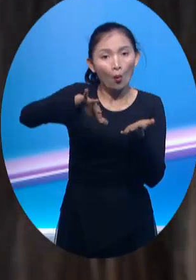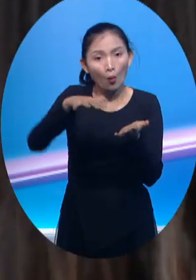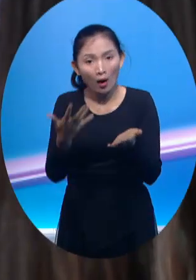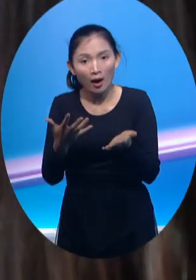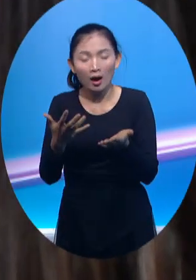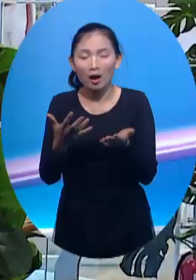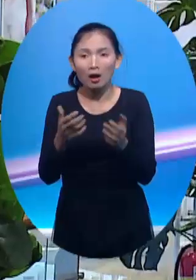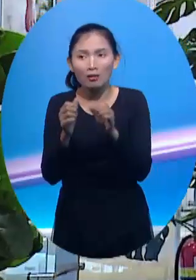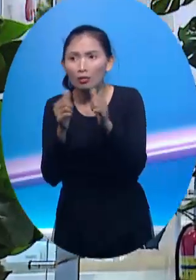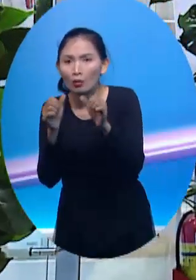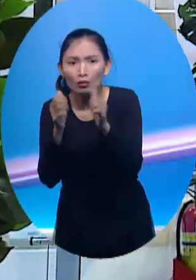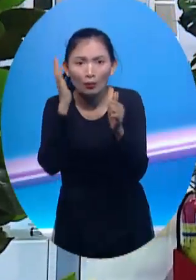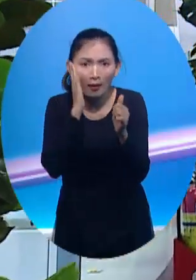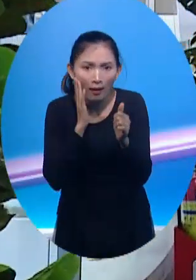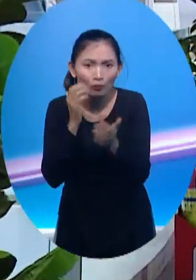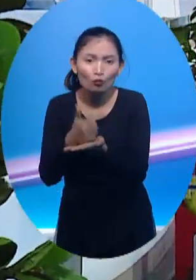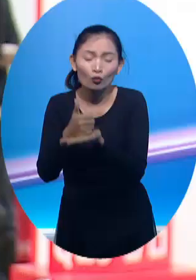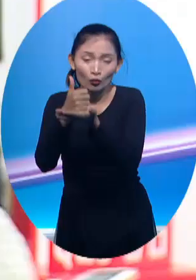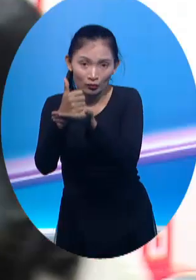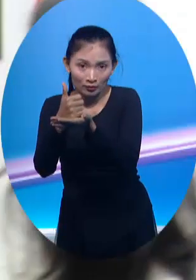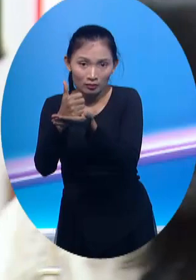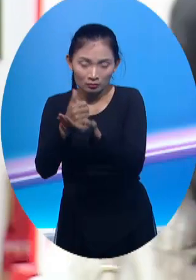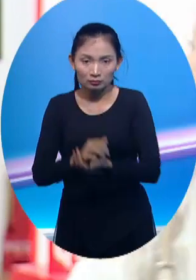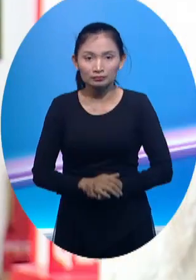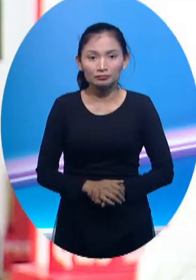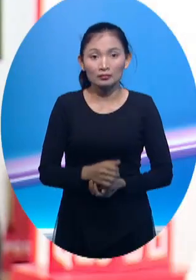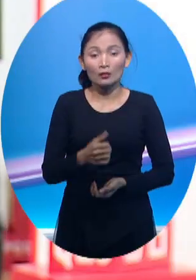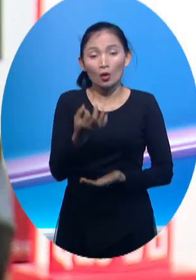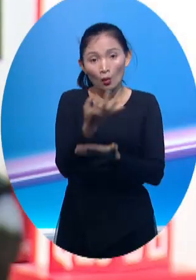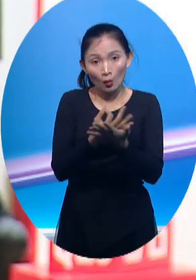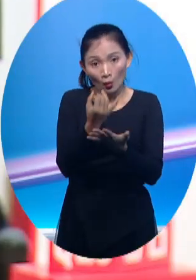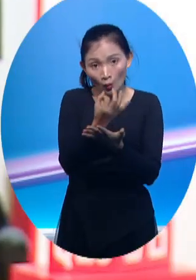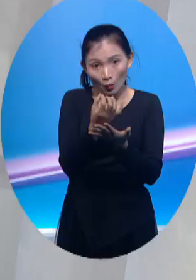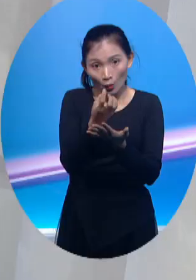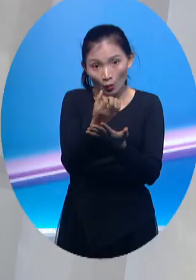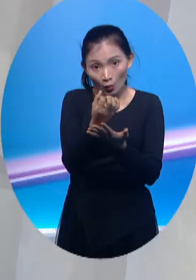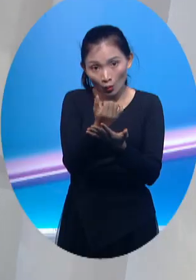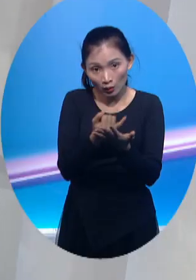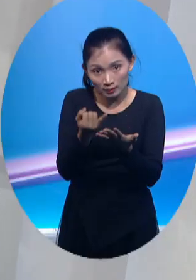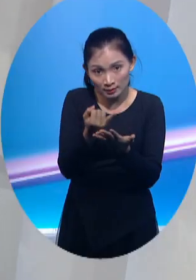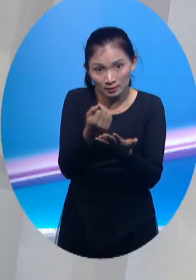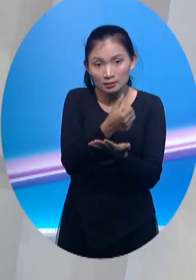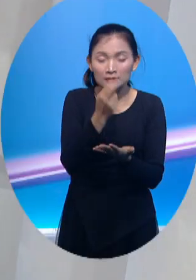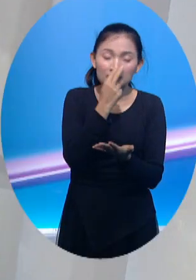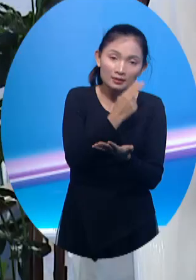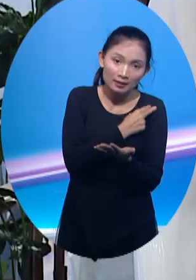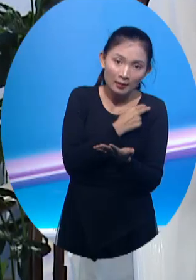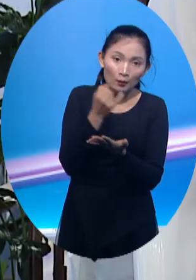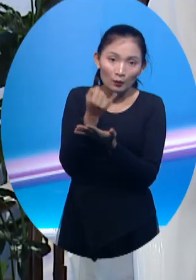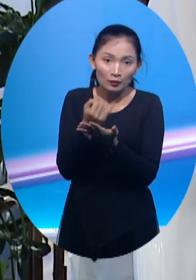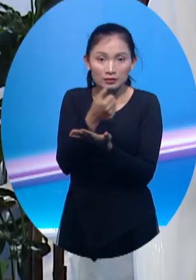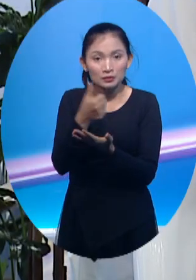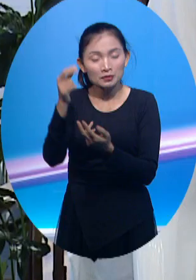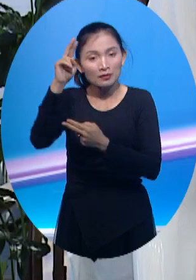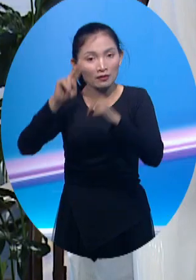năng, một họa sĩ Việt và một họa sĩ người Pháp đã gắn bó lâu dài tại Việt Nam. Chúng tôi hy vọng những hoa văn họa tiết được thiết kế lần này sẽ